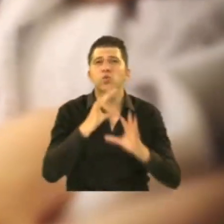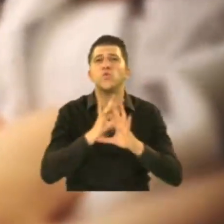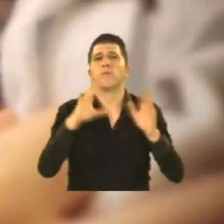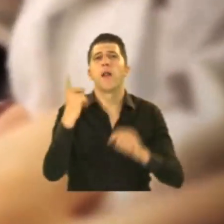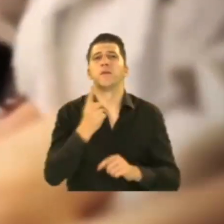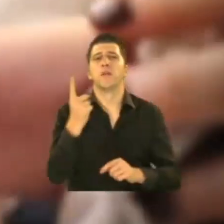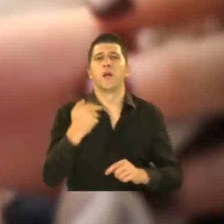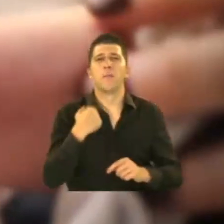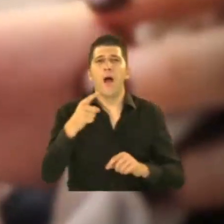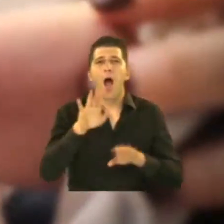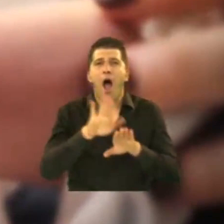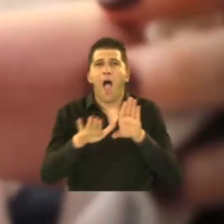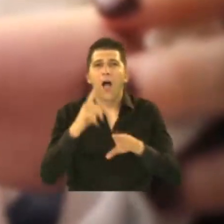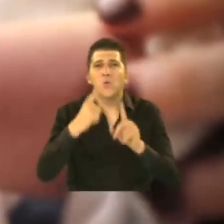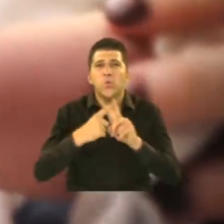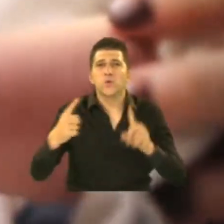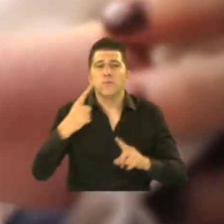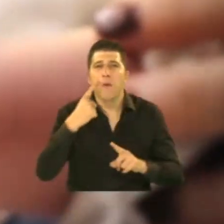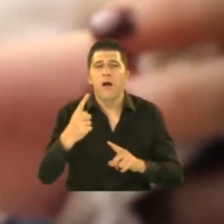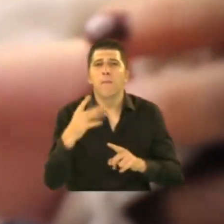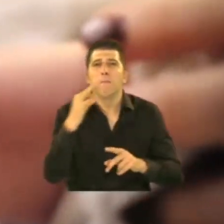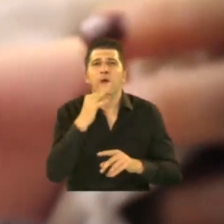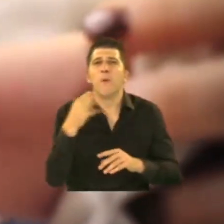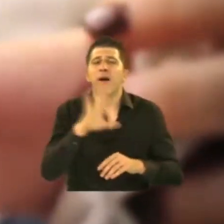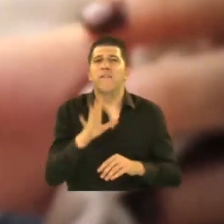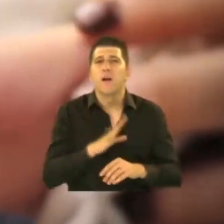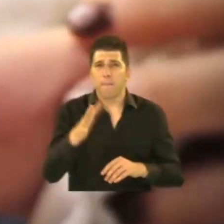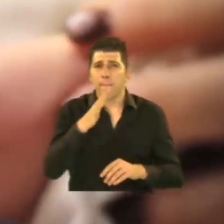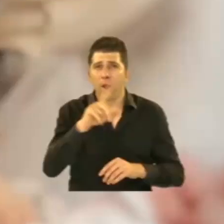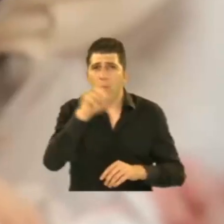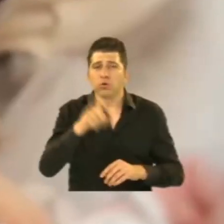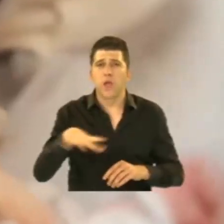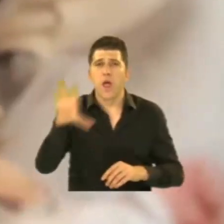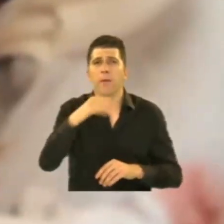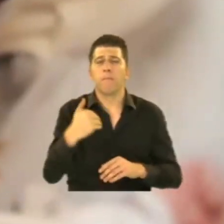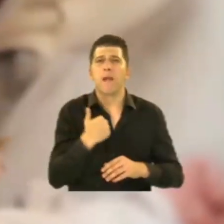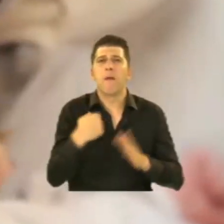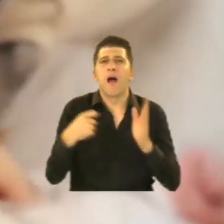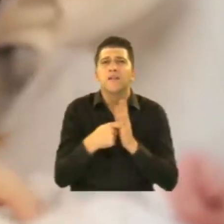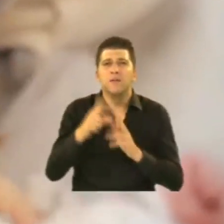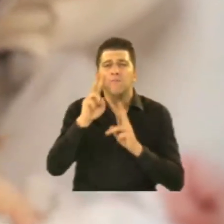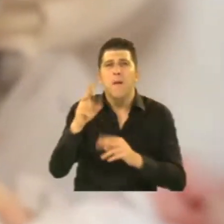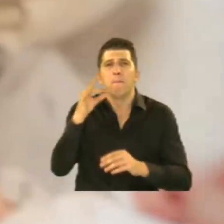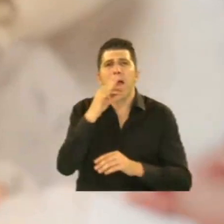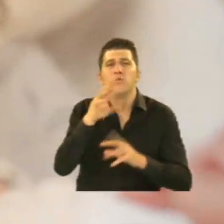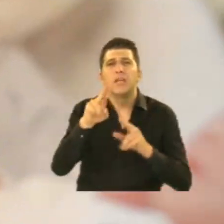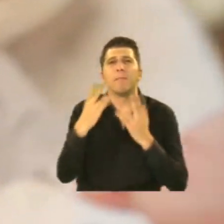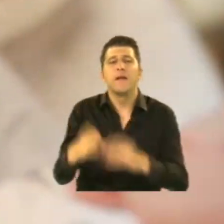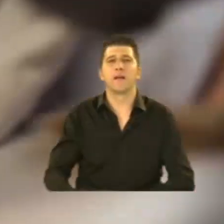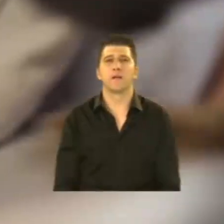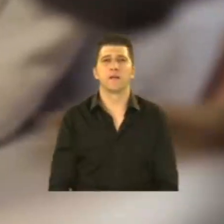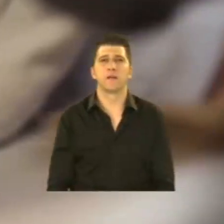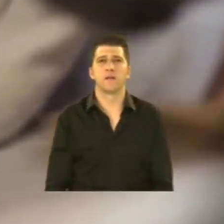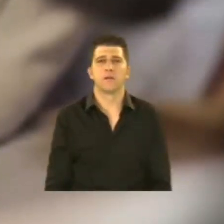Allah'ım, bu gerçekten muhteşem. Ayakların uzunluğuna bak, Tommy'ye benziyor. Biliyor musunuz, ağzı aynı benim ağzım gibi.